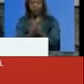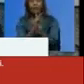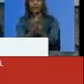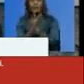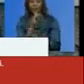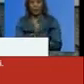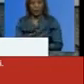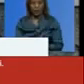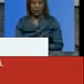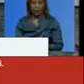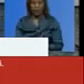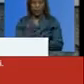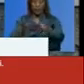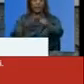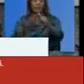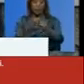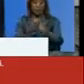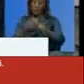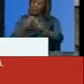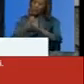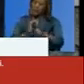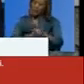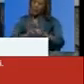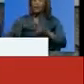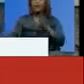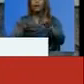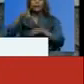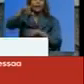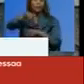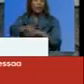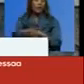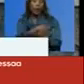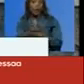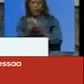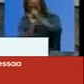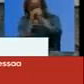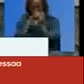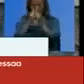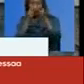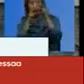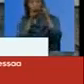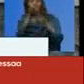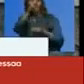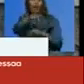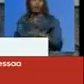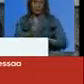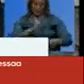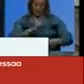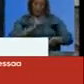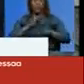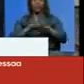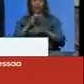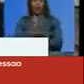ይጠበቅብናል በመጀመሪያ ስራችን ልናደርገው የሚገባንና ትግላችን ማተኮር ያለበት ራሳችን ላይ